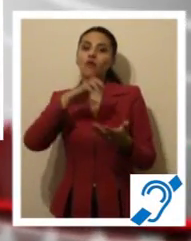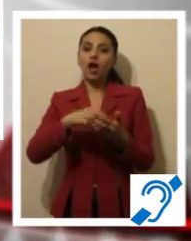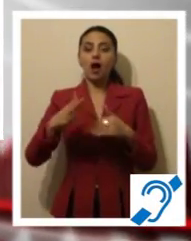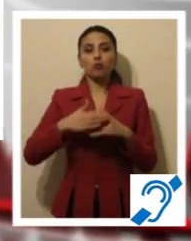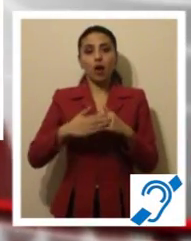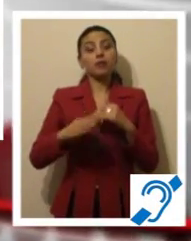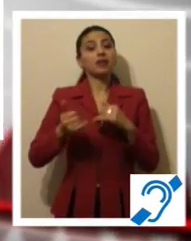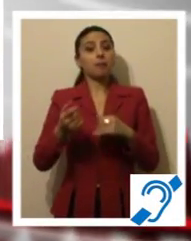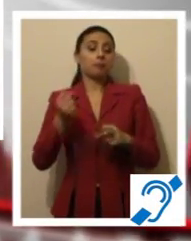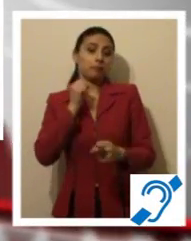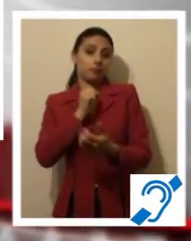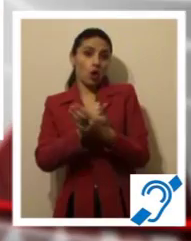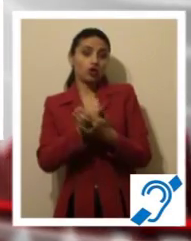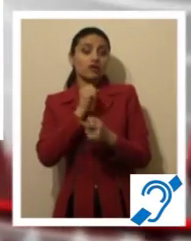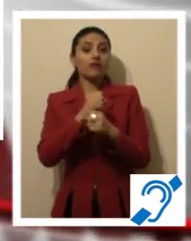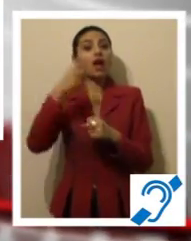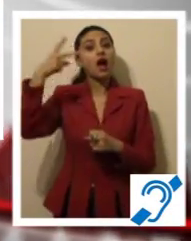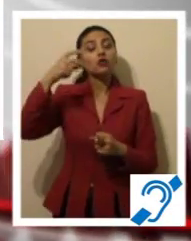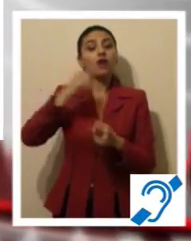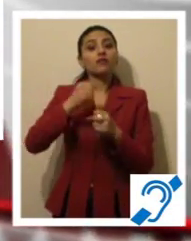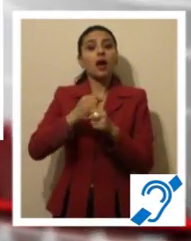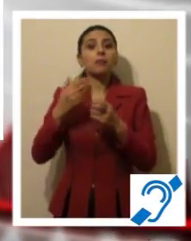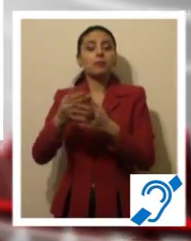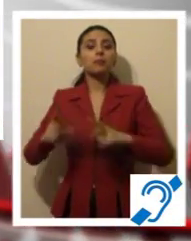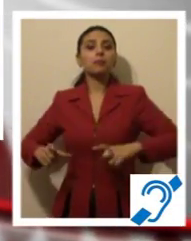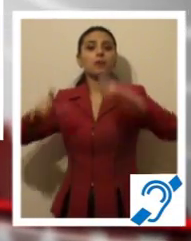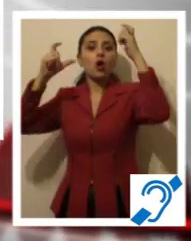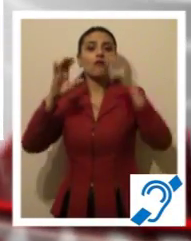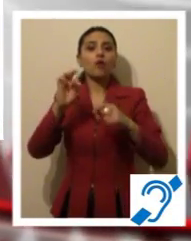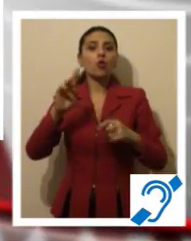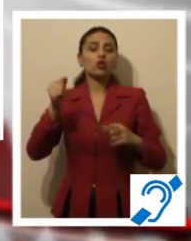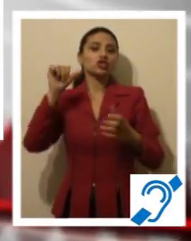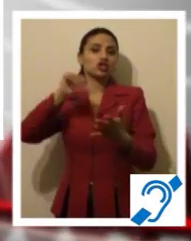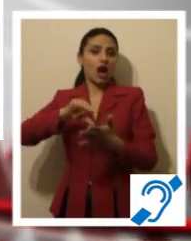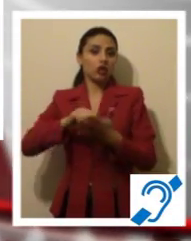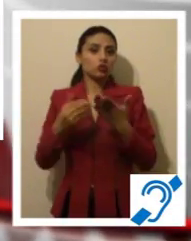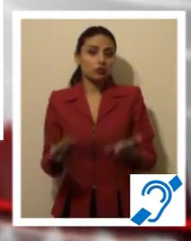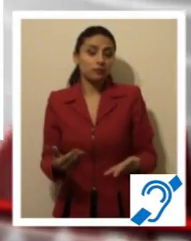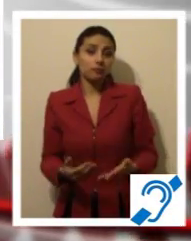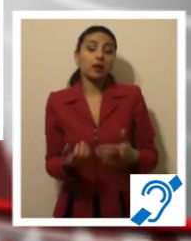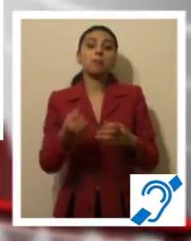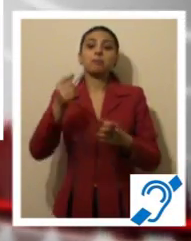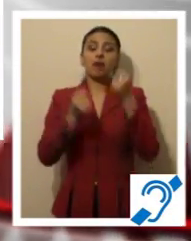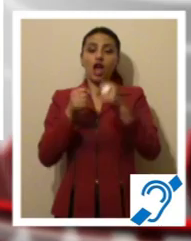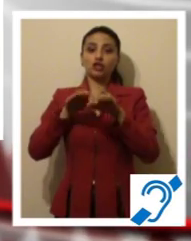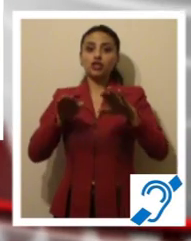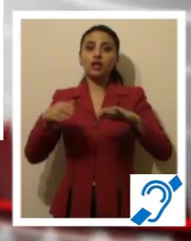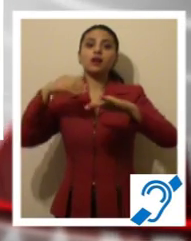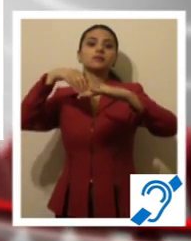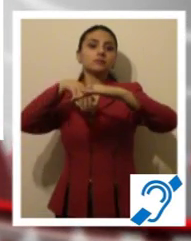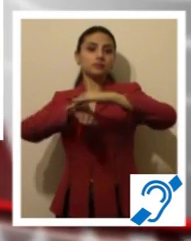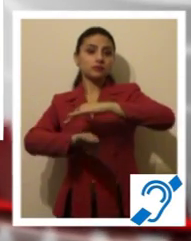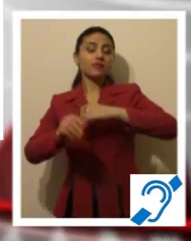iar a doua în curtea interioară a blocurilor Fortuna din centru. Parcare supraterană în zona Craiovei, zona